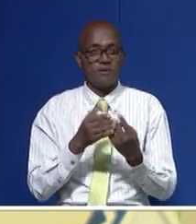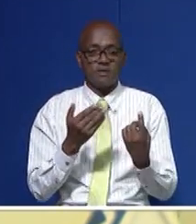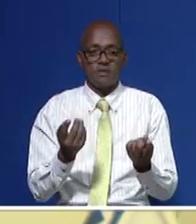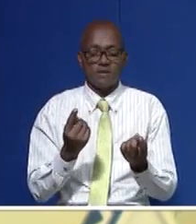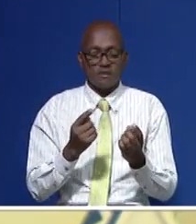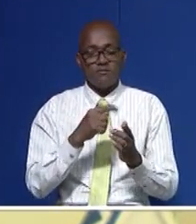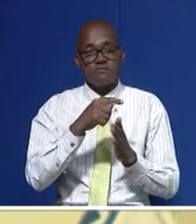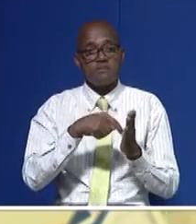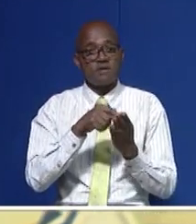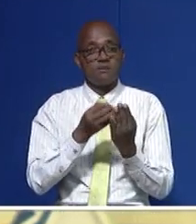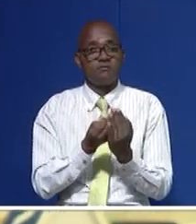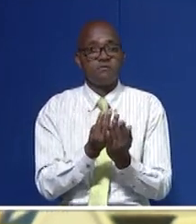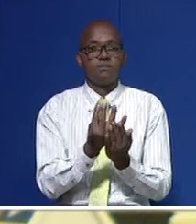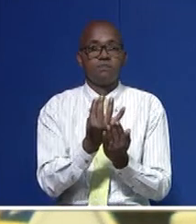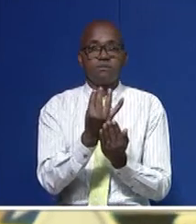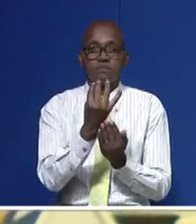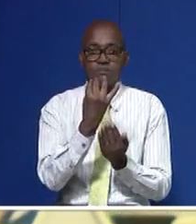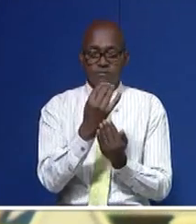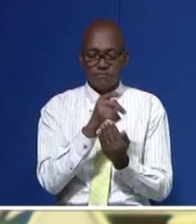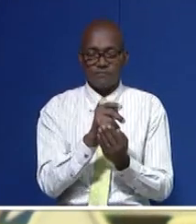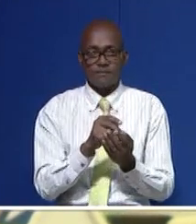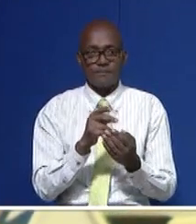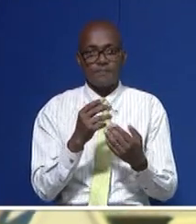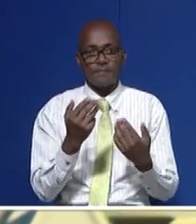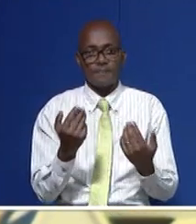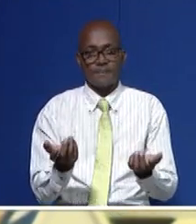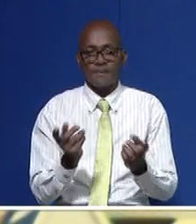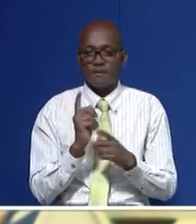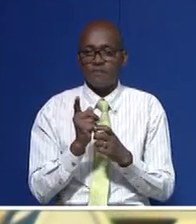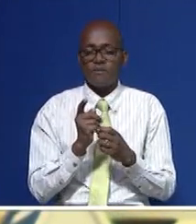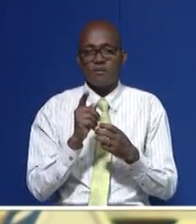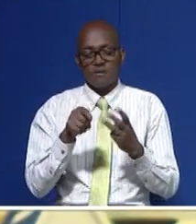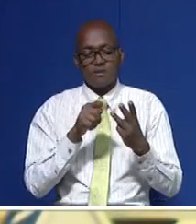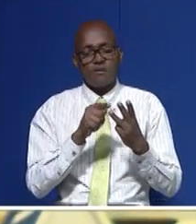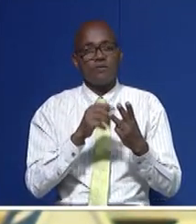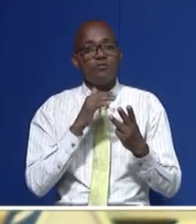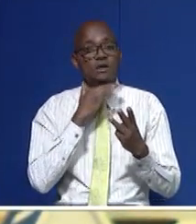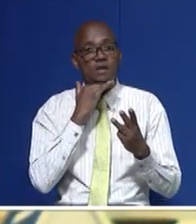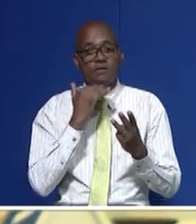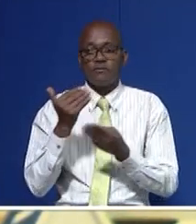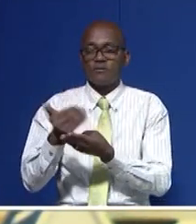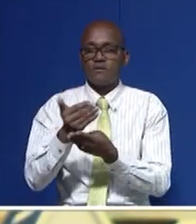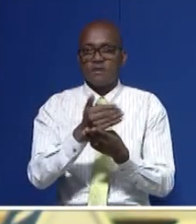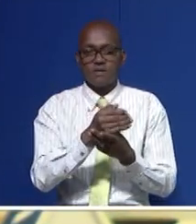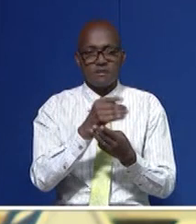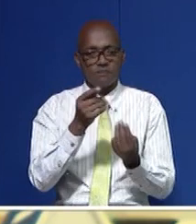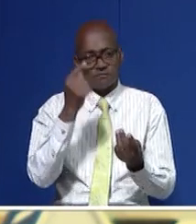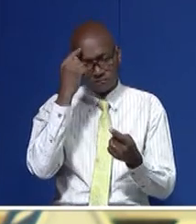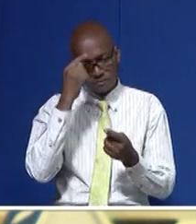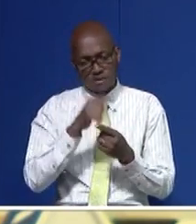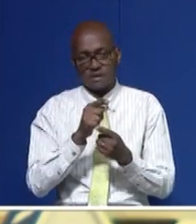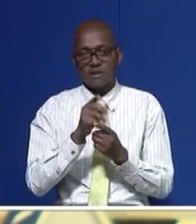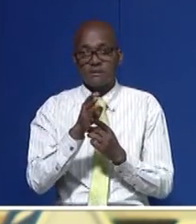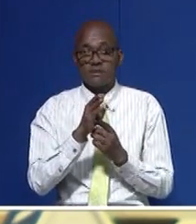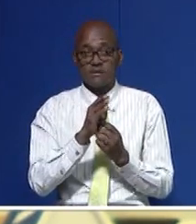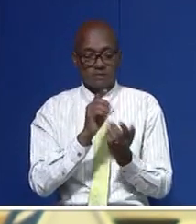za EFD lakini vile vile za POS. Na vile vile kulikuwa na udanganyifu katika ukusanyaji, kwa maana ya kuweza kutempa na zile